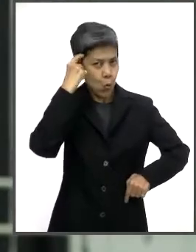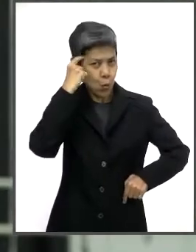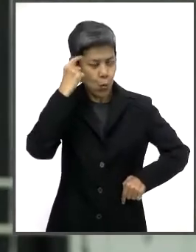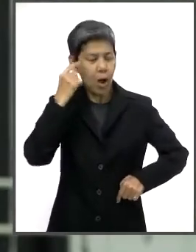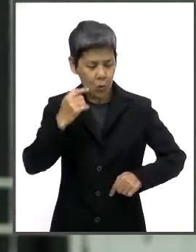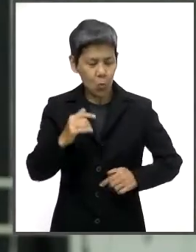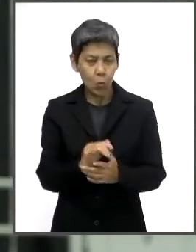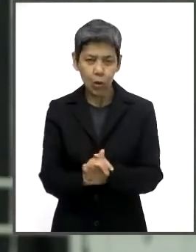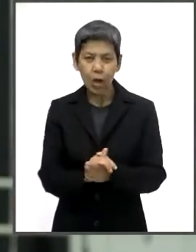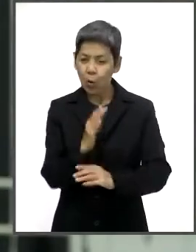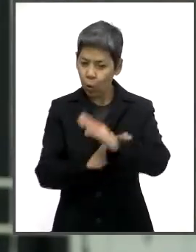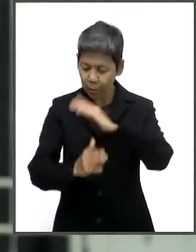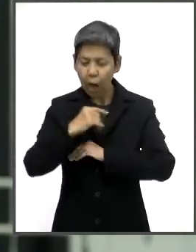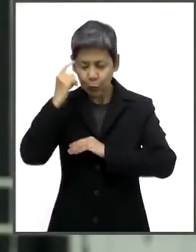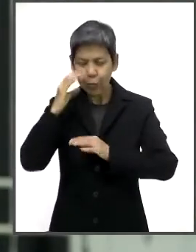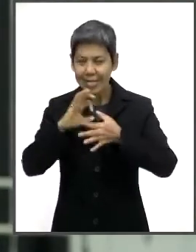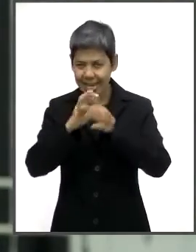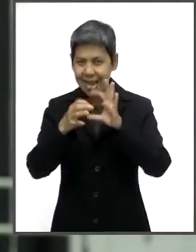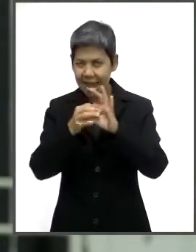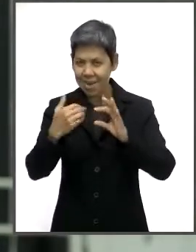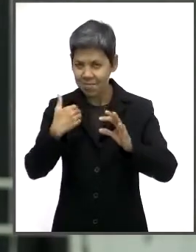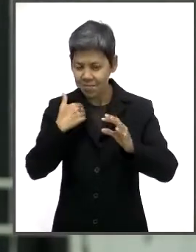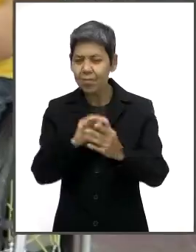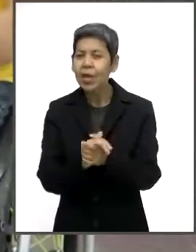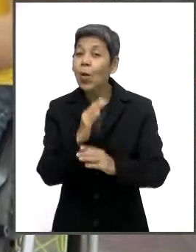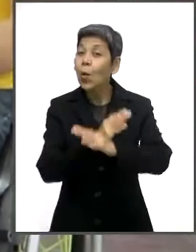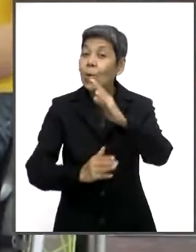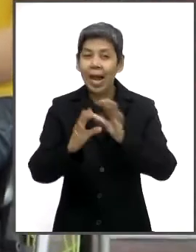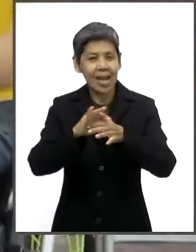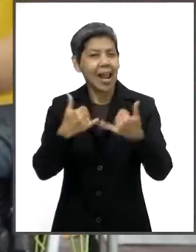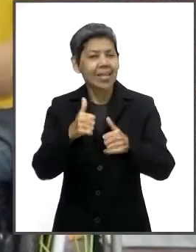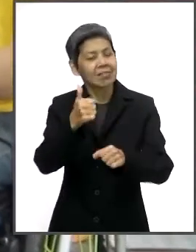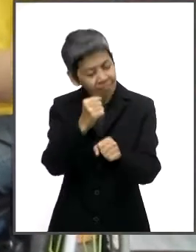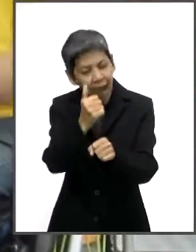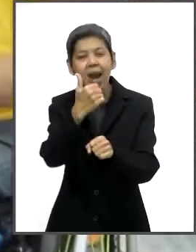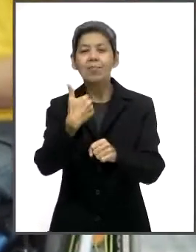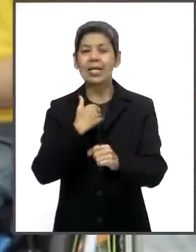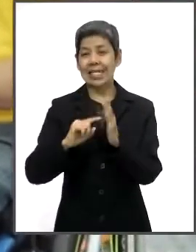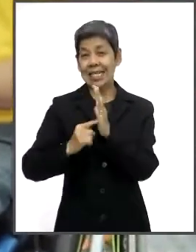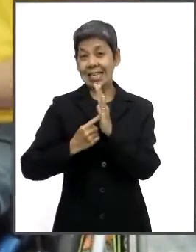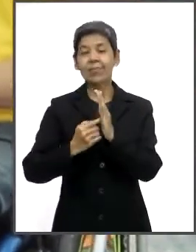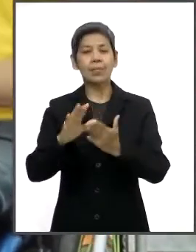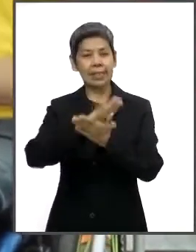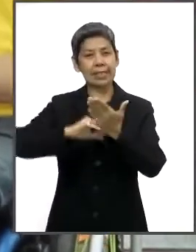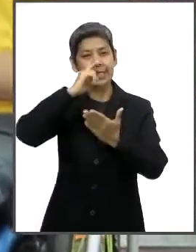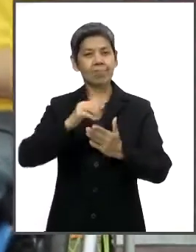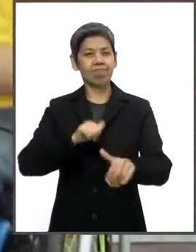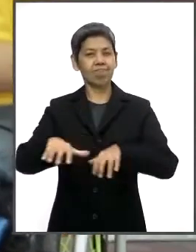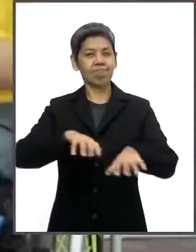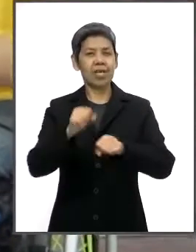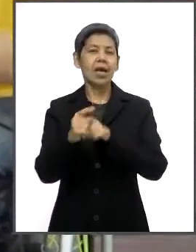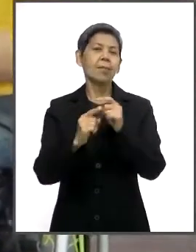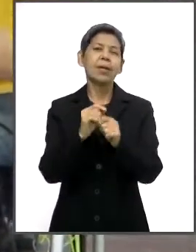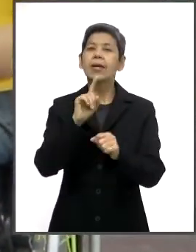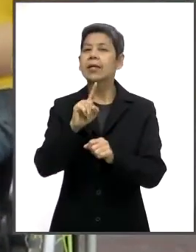ก็หรือว่ารู้จักวีลแชร์คนพิการที่แบบว่าคนพิการเล่นกีฬาได้อะไรเงี้ยจุดเริ่มต้นจากเนี่ยประเทศไทยเป็นเจ้าภาพ